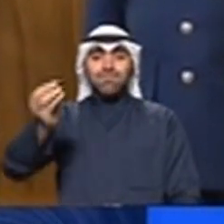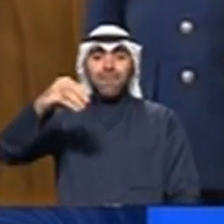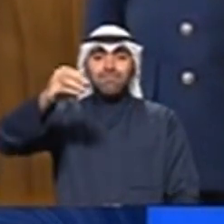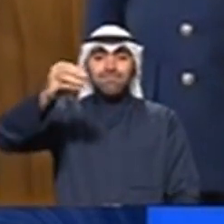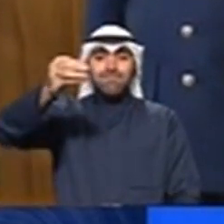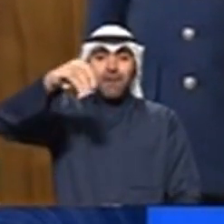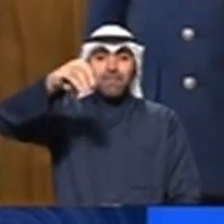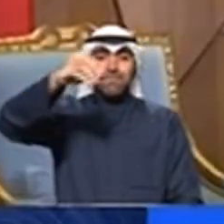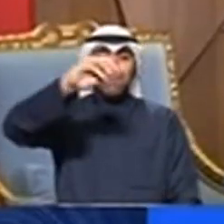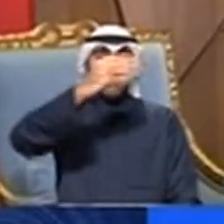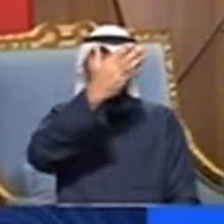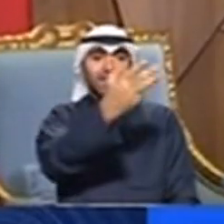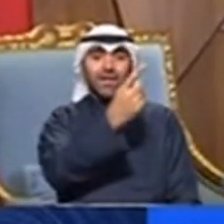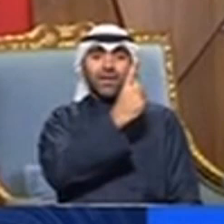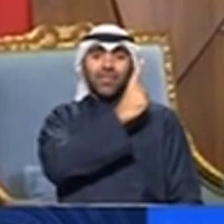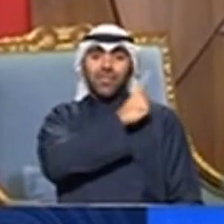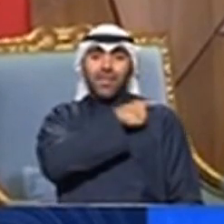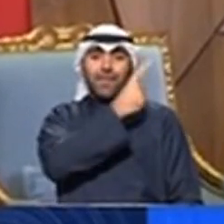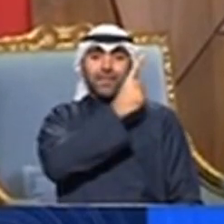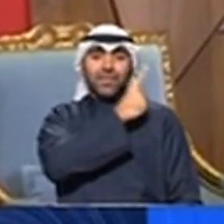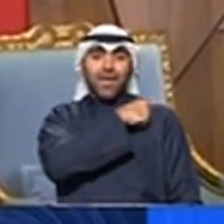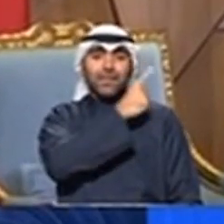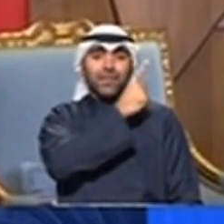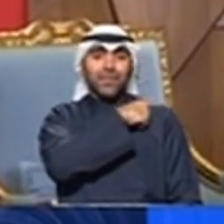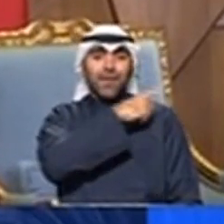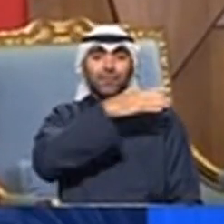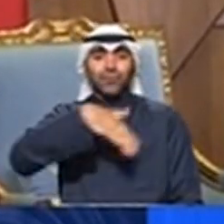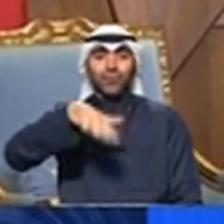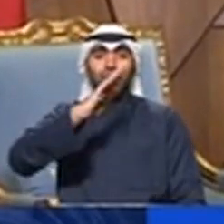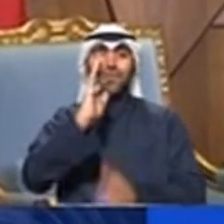بخدمة قوة الإطفاء مع زملائكم،